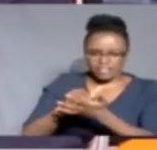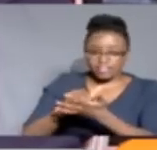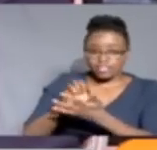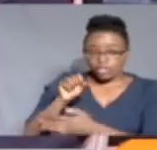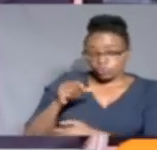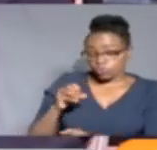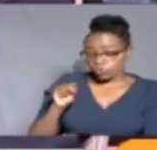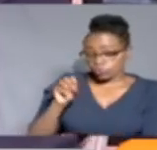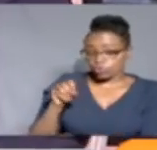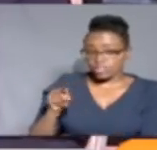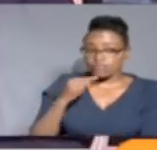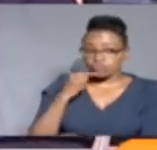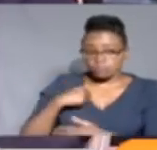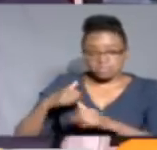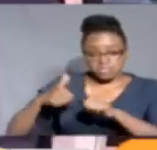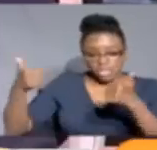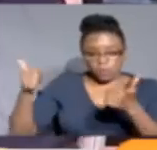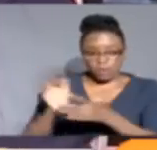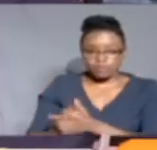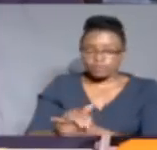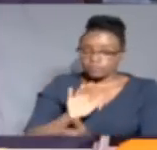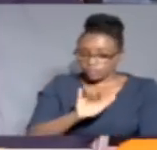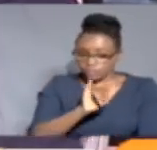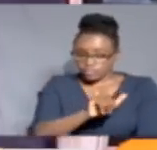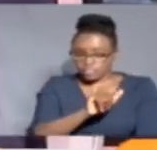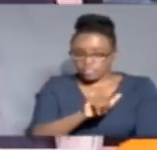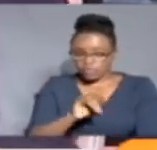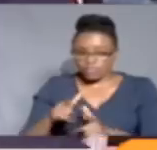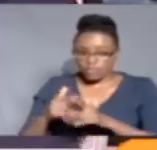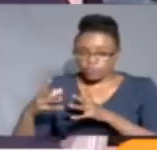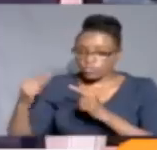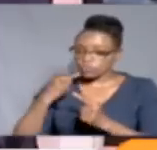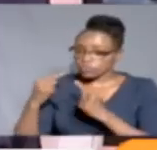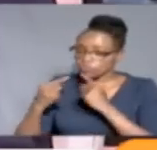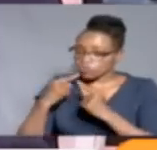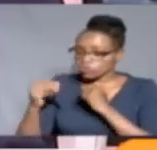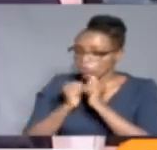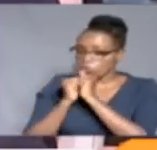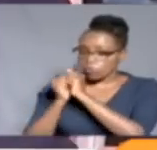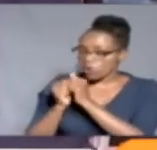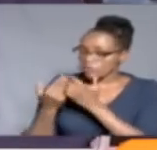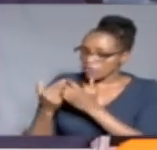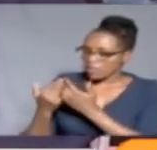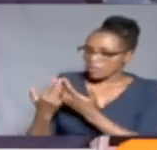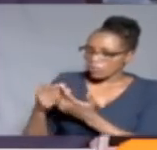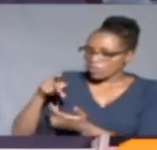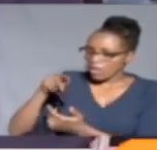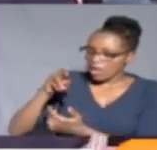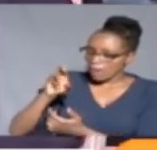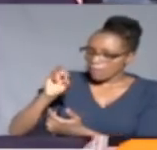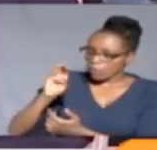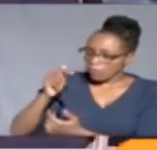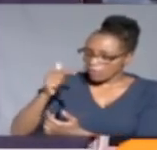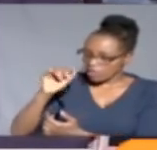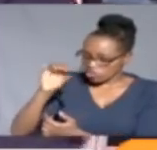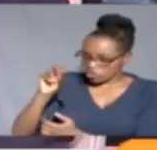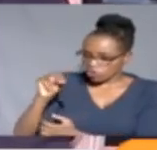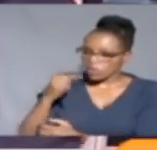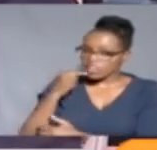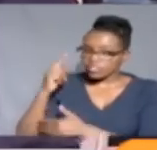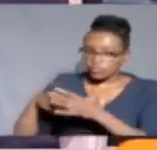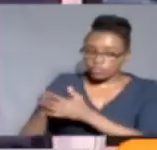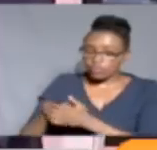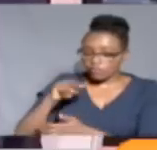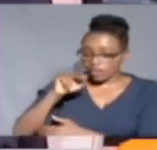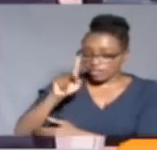mimi akaniambia sawa tulia hapo. So wakaenda kuongea na probation. Then akakuja akaniambia Nicky